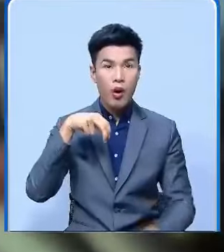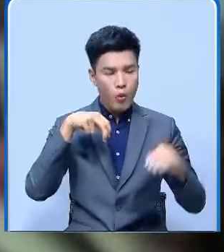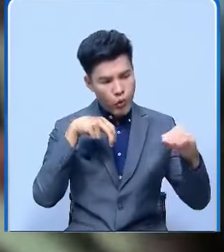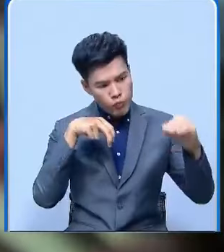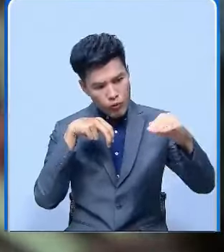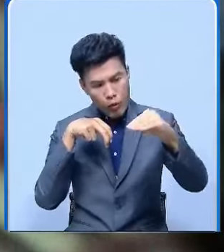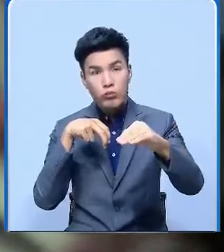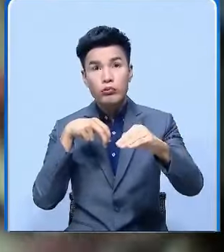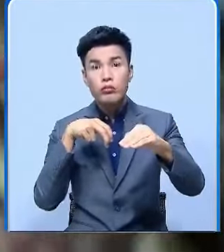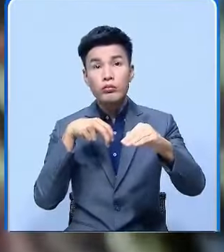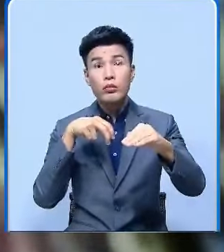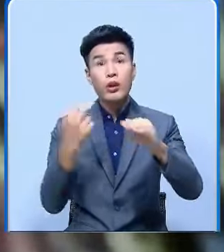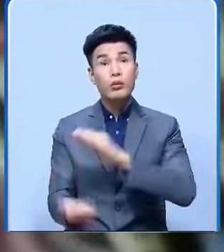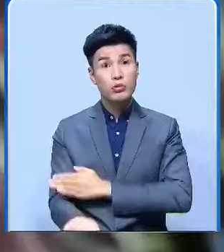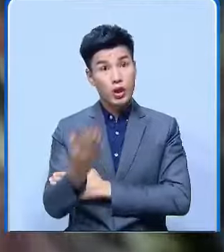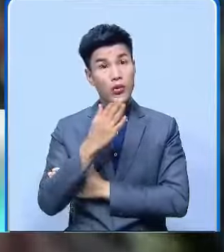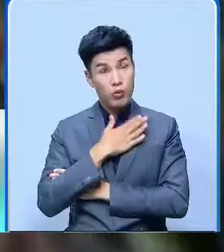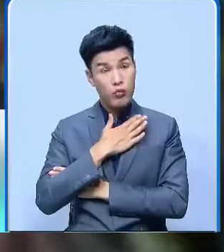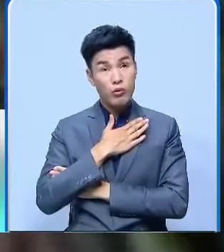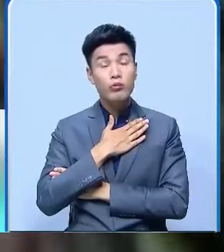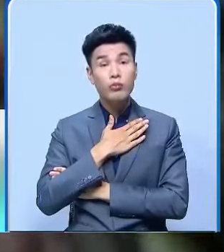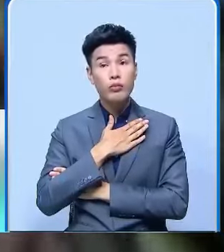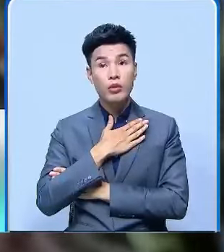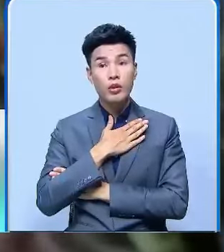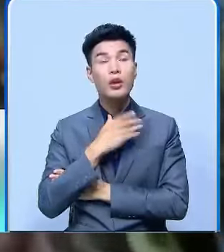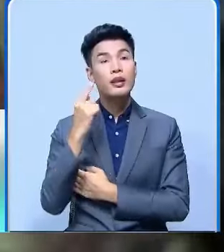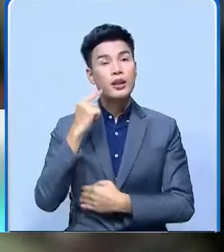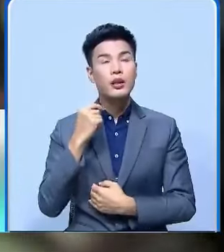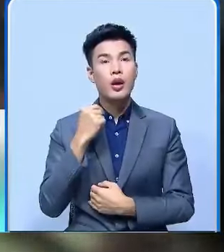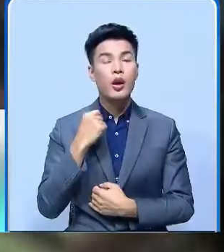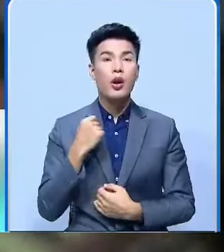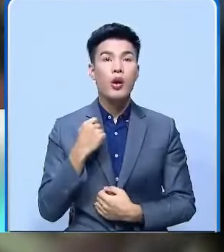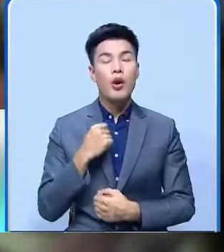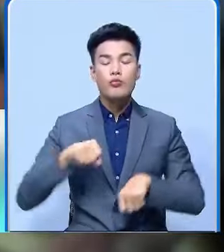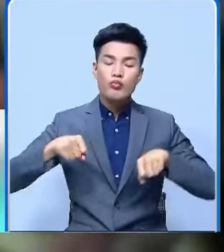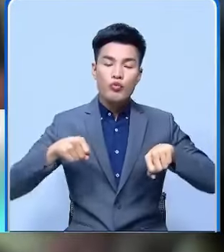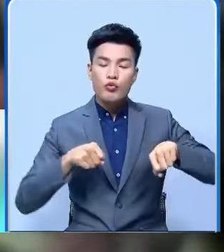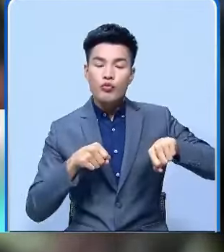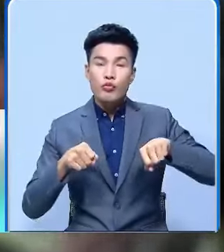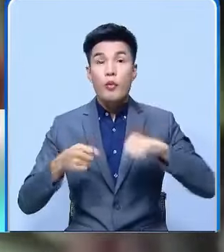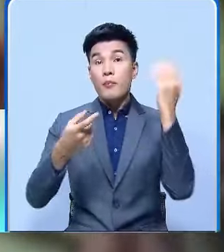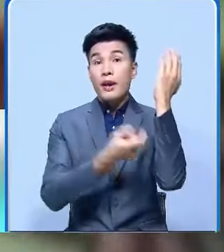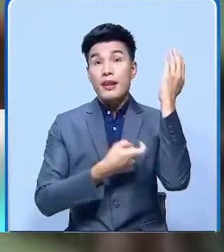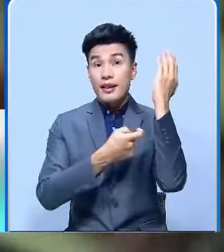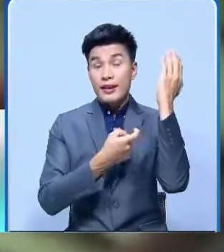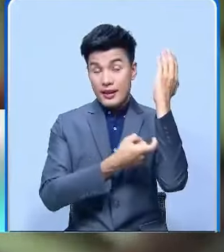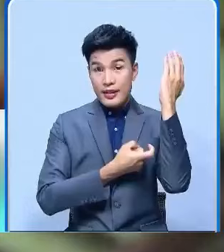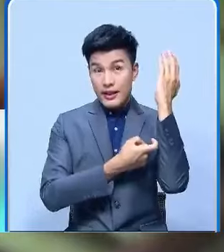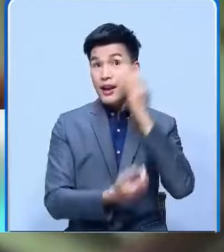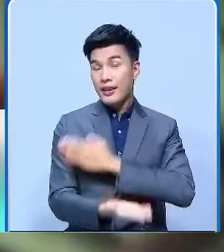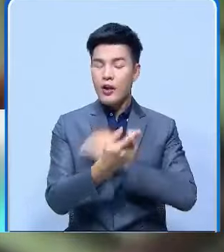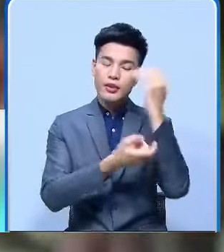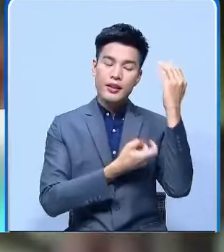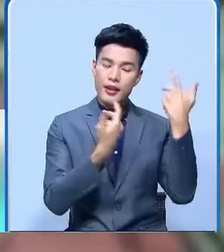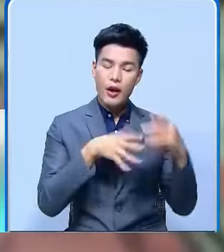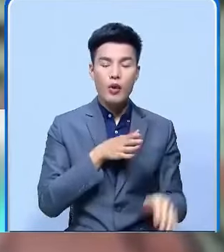กระบี่ตอนเช้านายจรัญเนี่ยคือกำลังจะขี่รถไปหลังจากที่แบบไปกรีดยางพาราเสร็จเขาไปกรีดกันตอนเช้าๆเนา ะ